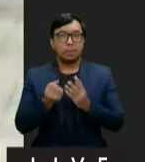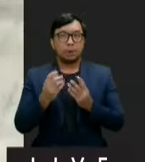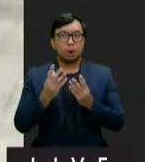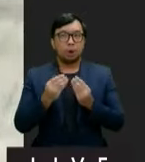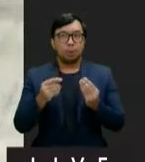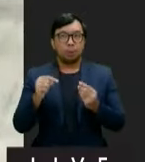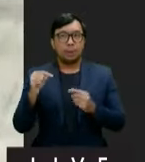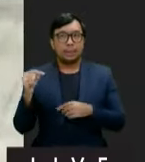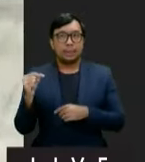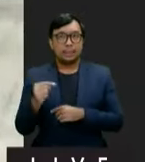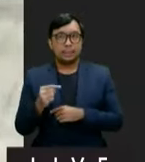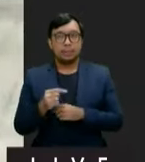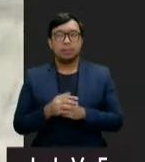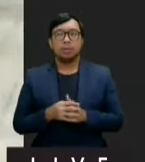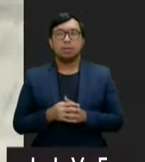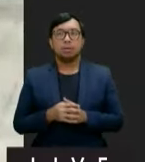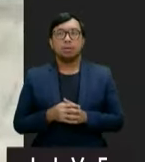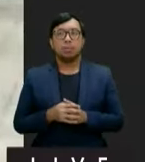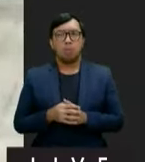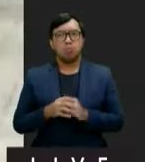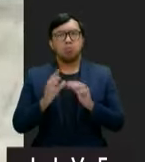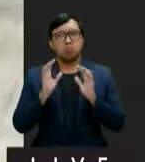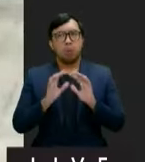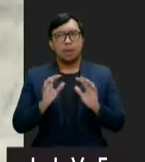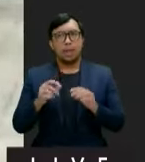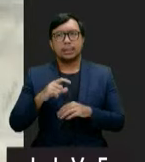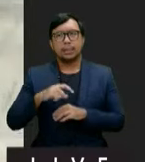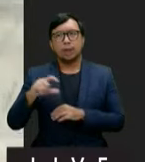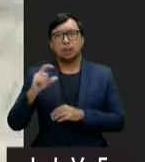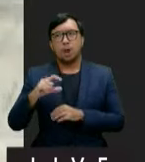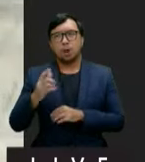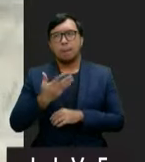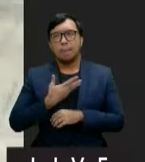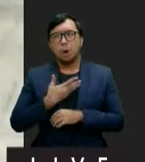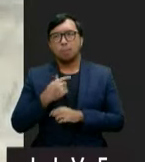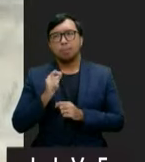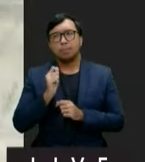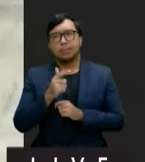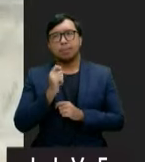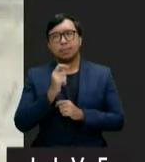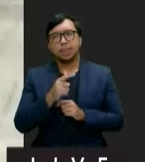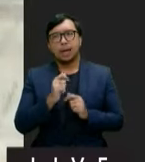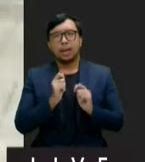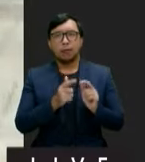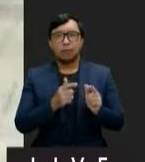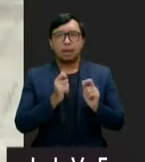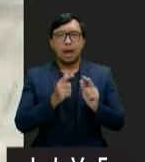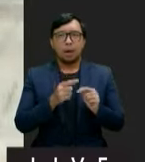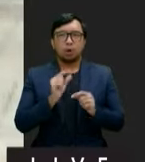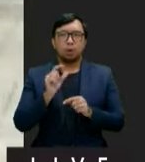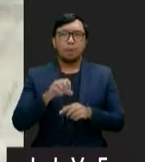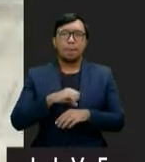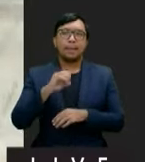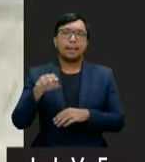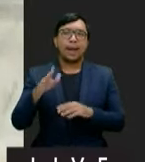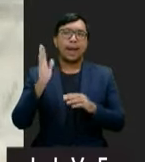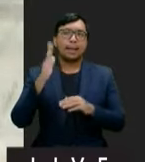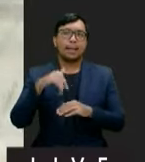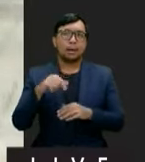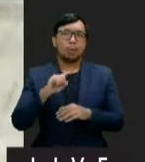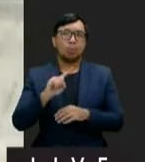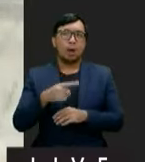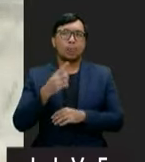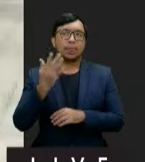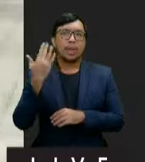memang sudah banyak sekali para calon-calon pemesan atau penghuni unit yang berdatangan pada hari ini sejak pagi hari tadi